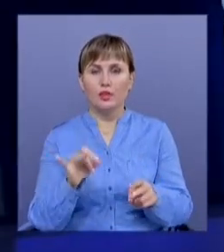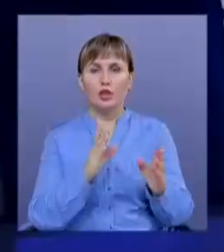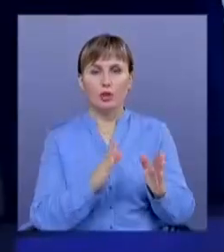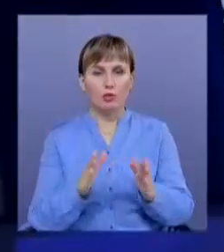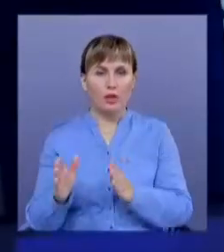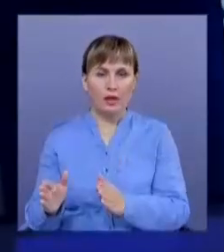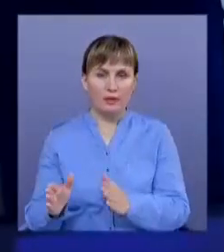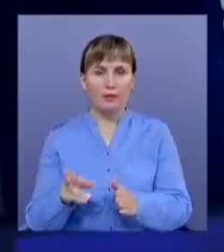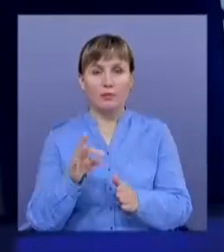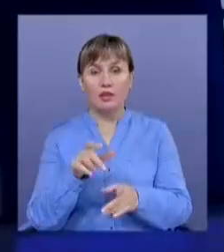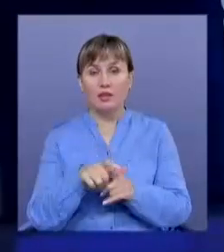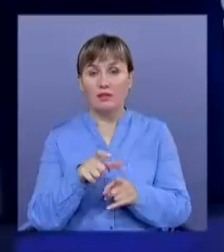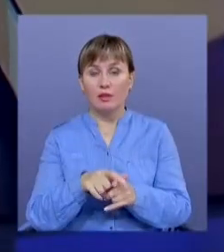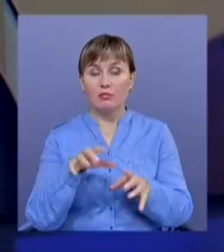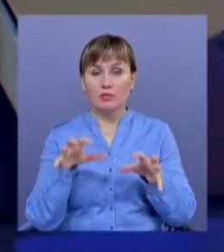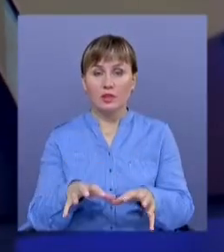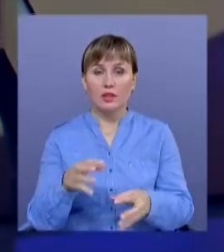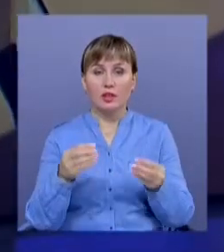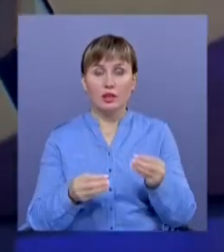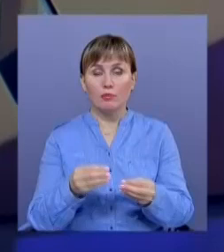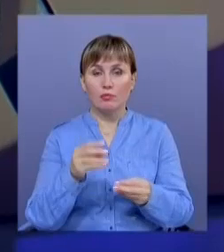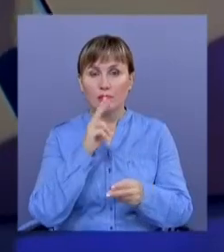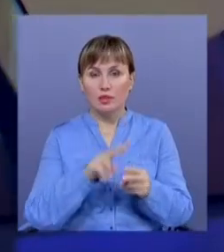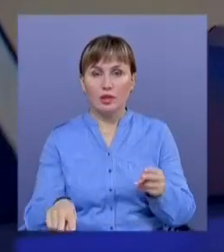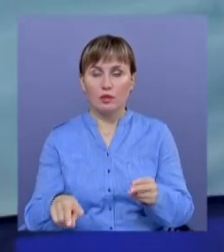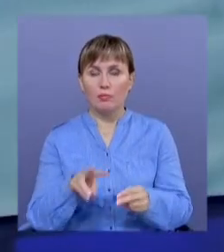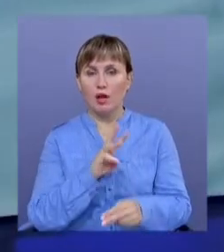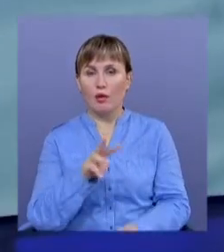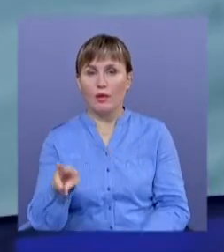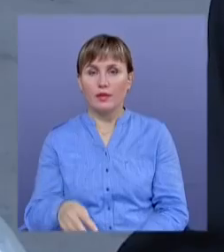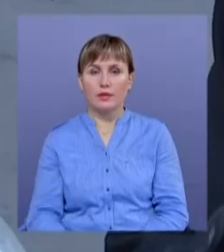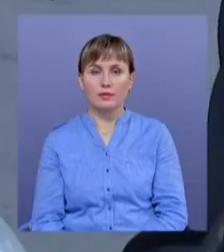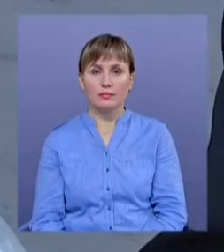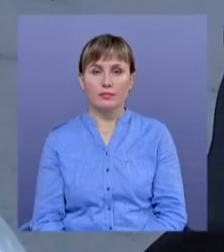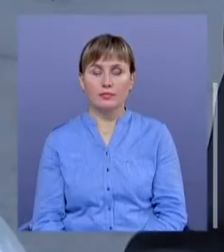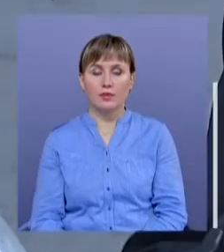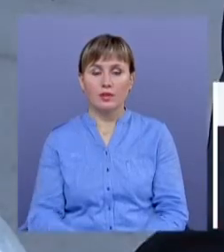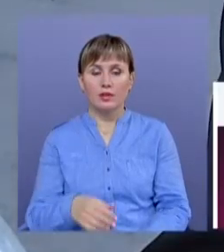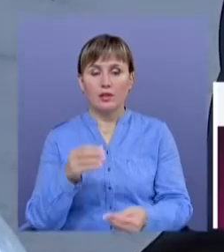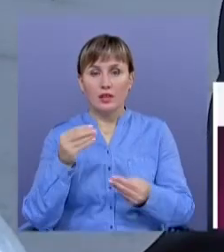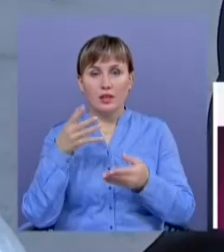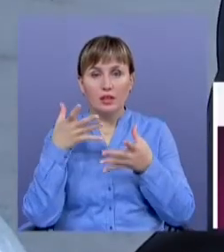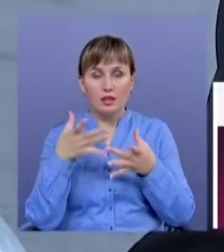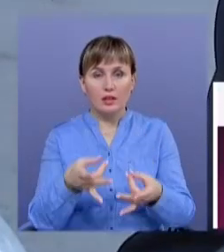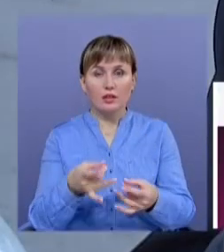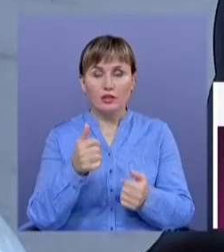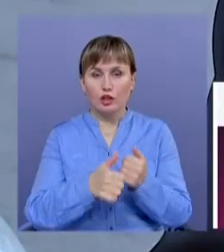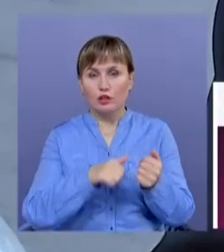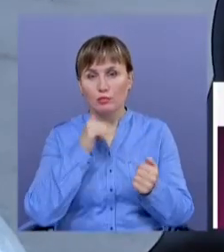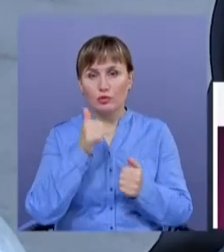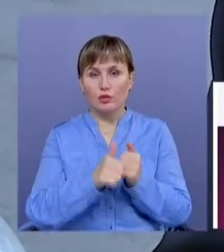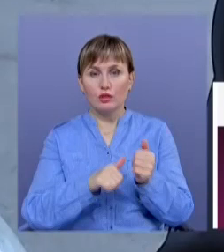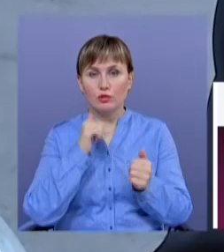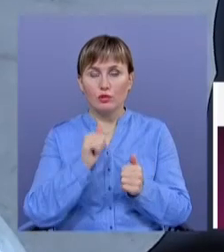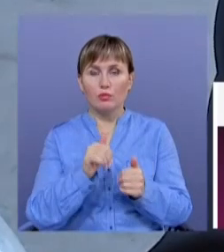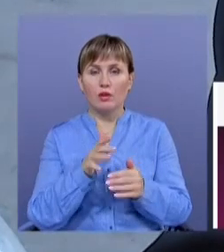словам кандидата в президенты, игроманы теряют миллионы на ставках. Азарт портит сознание человека. С каждым годом в Казахстане